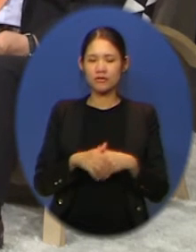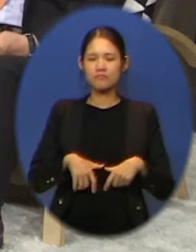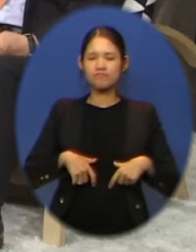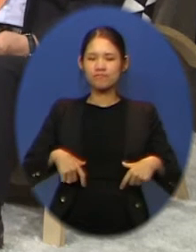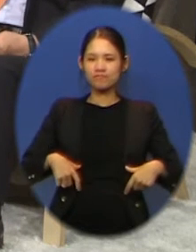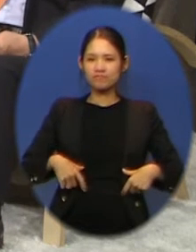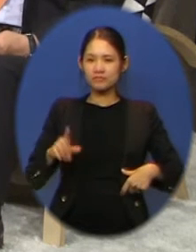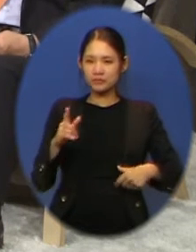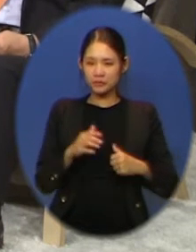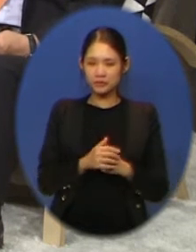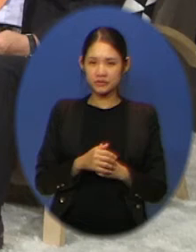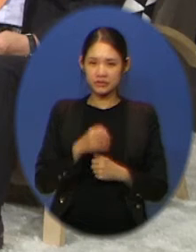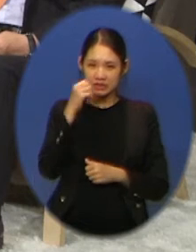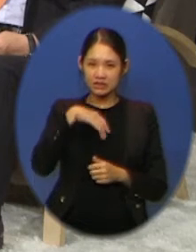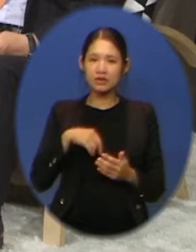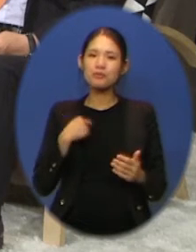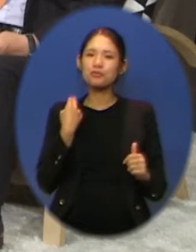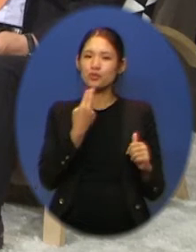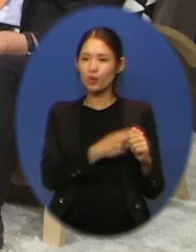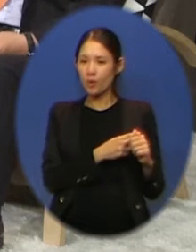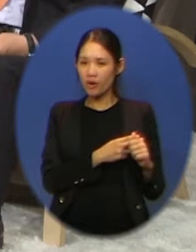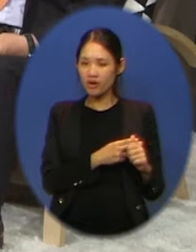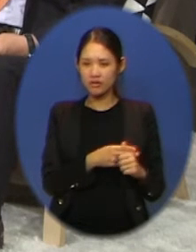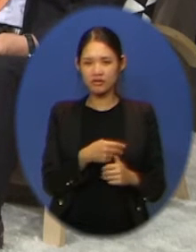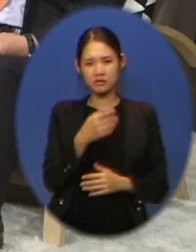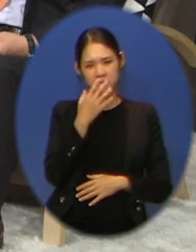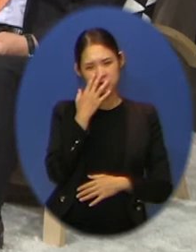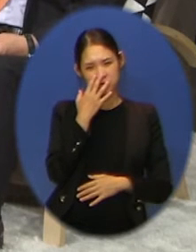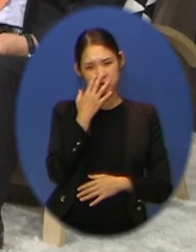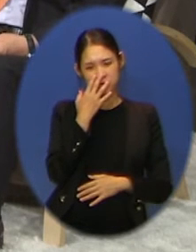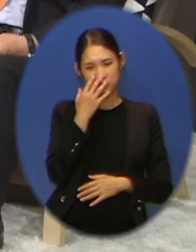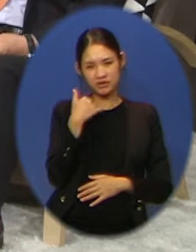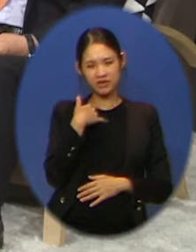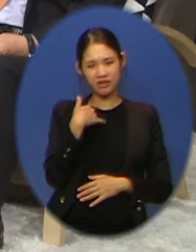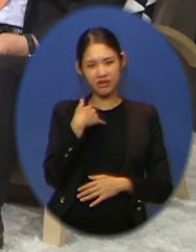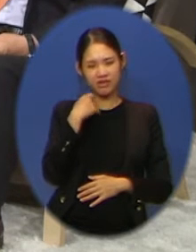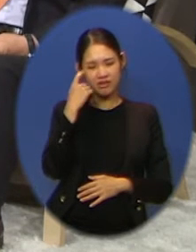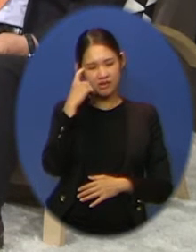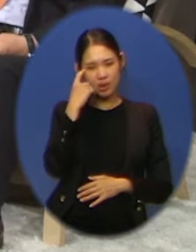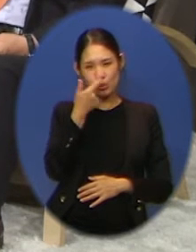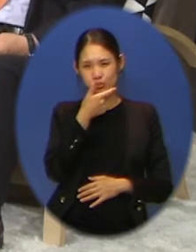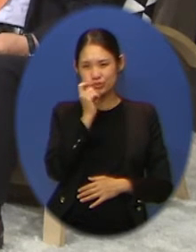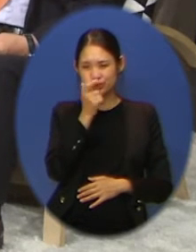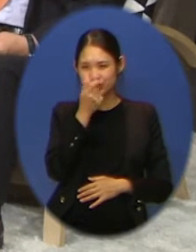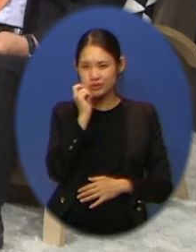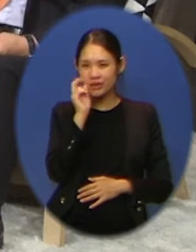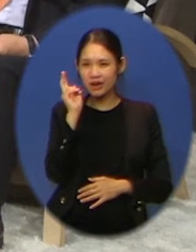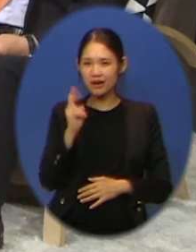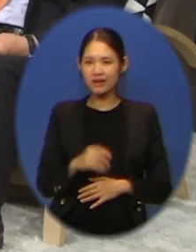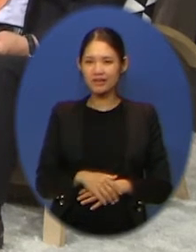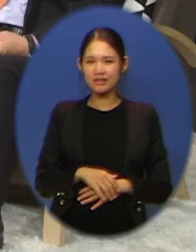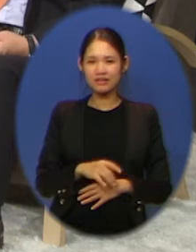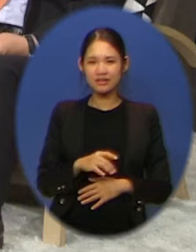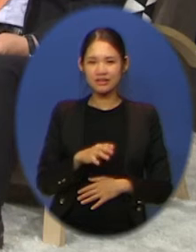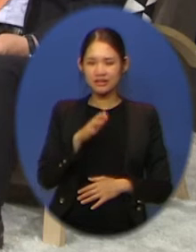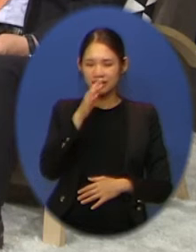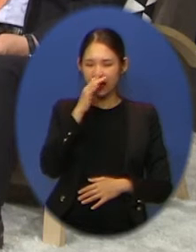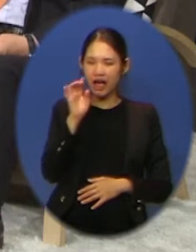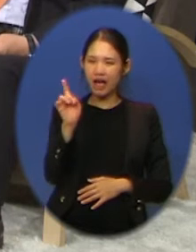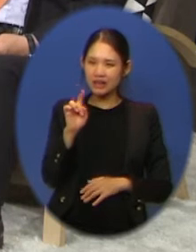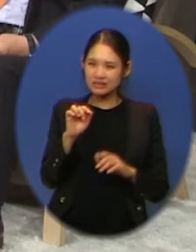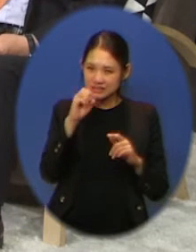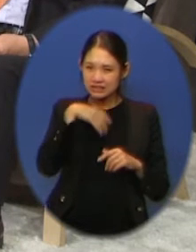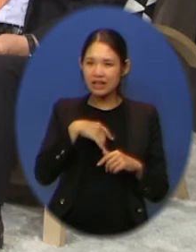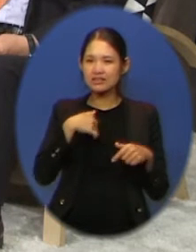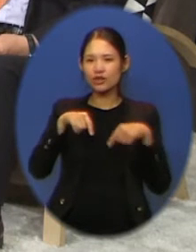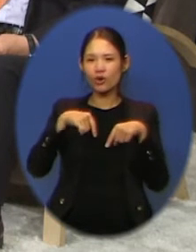거예요? 아니면 좀 그 뭔가 글쎄 좀 불 좀 모자랐던지 정치를 몰랐던지 네.